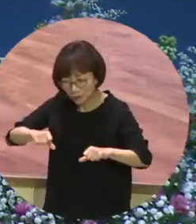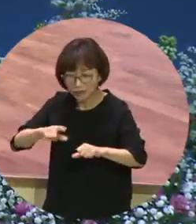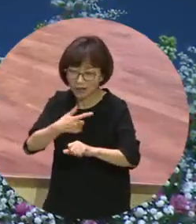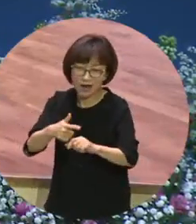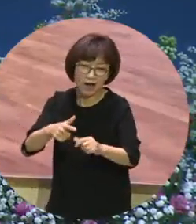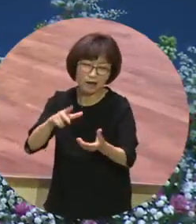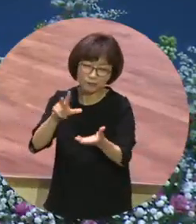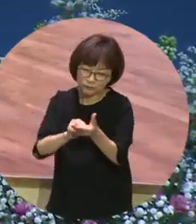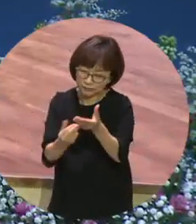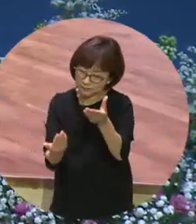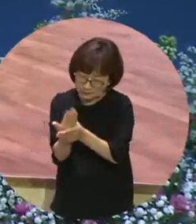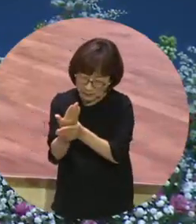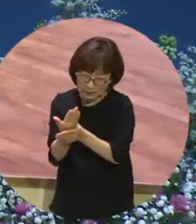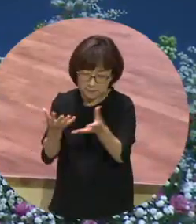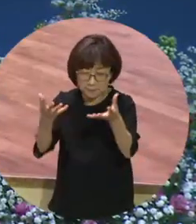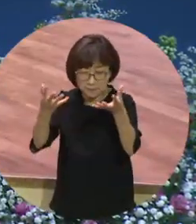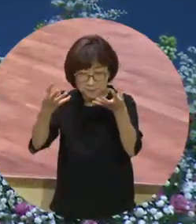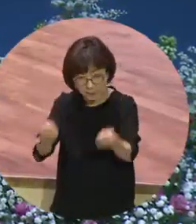교회들.